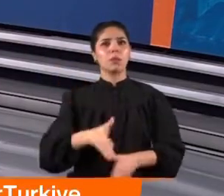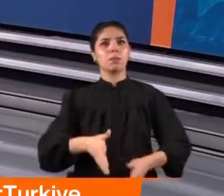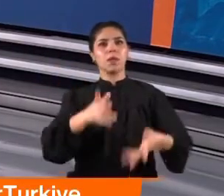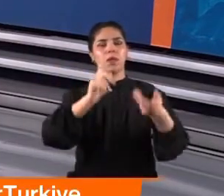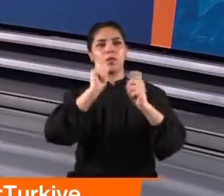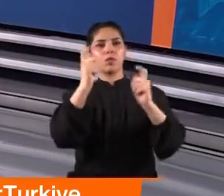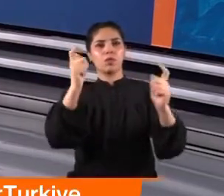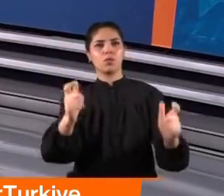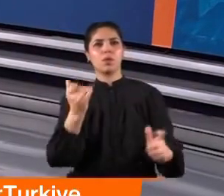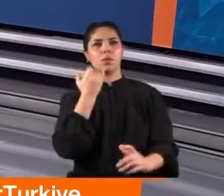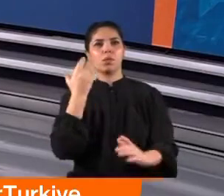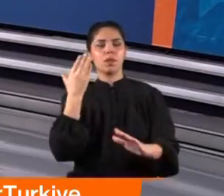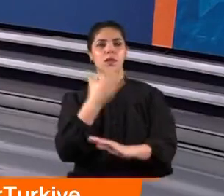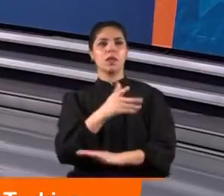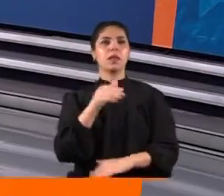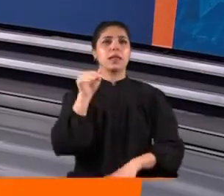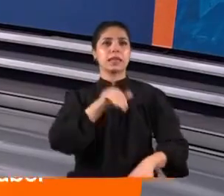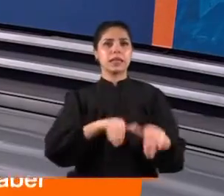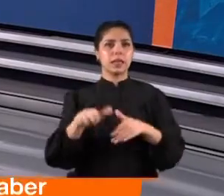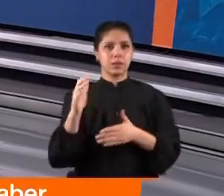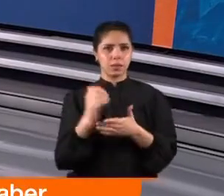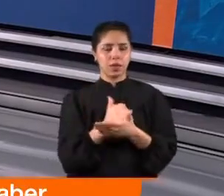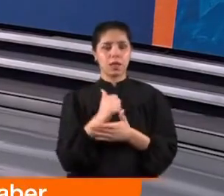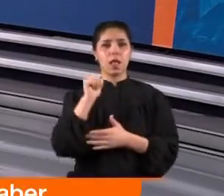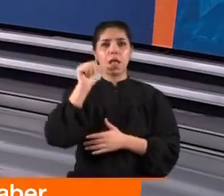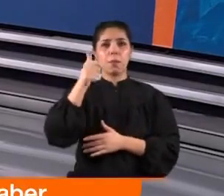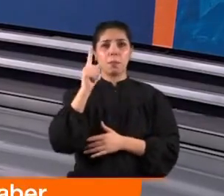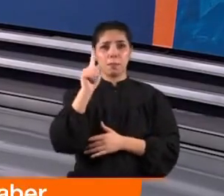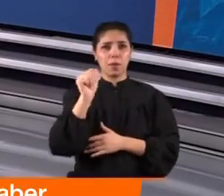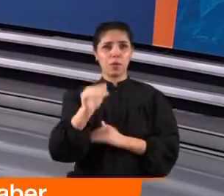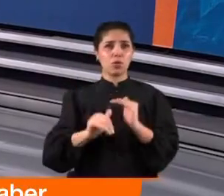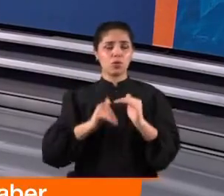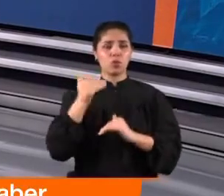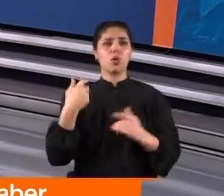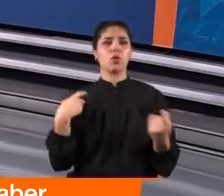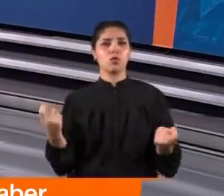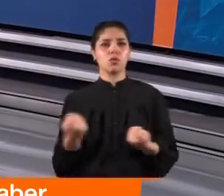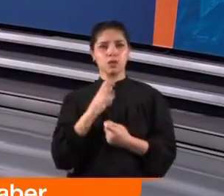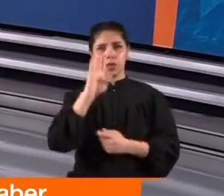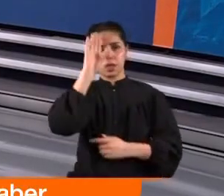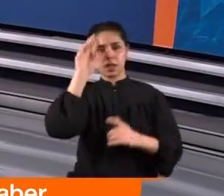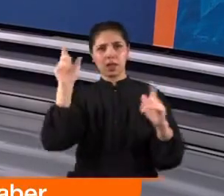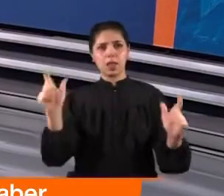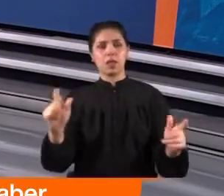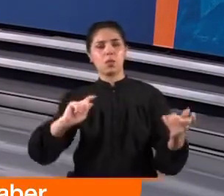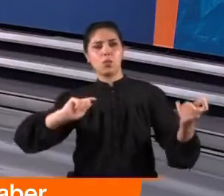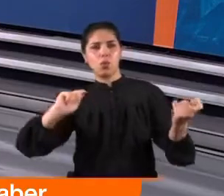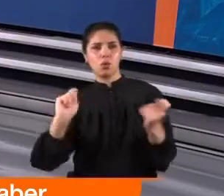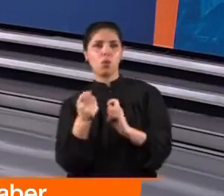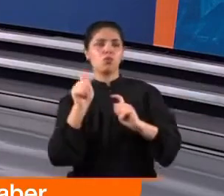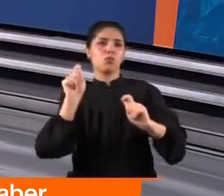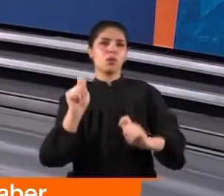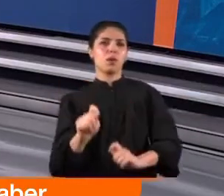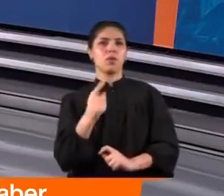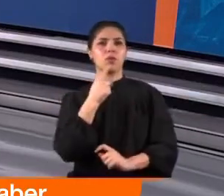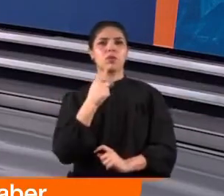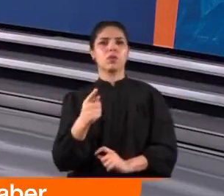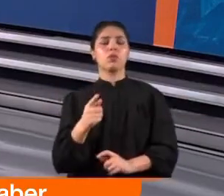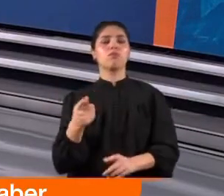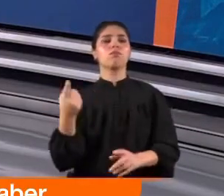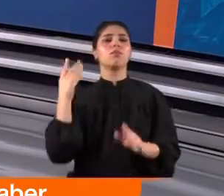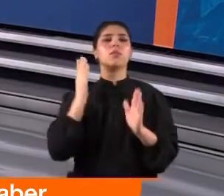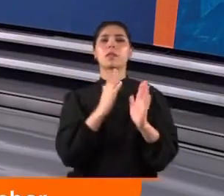alanını ziyaret etti. Kurum seçimi kazandıklarının ertesi günü harekete geçeceklerini ve İstanbul'u bir dönüşüm şantiyesi haline getireceklerini de söyledi.